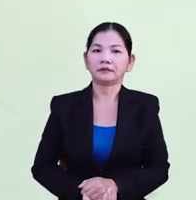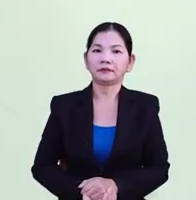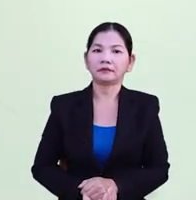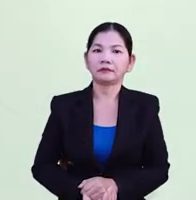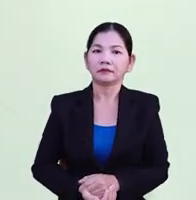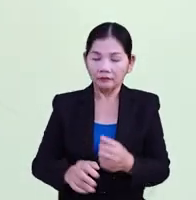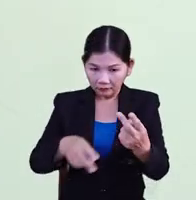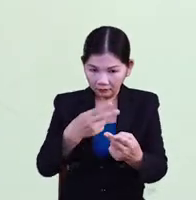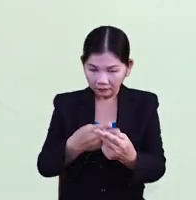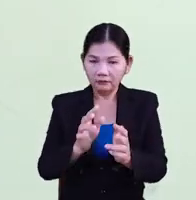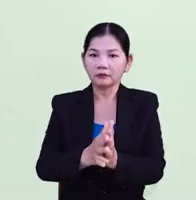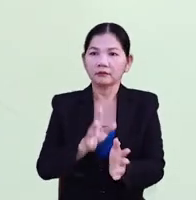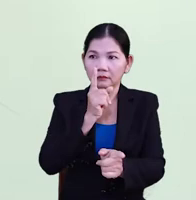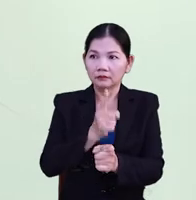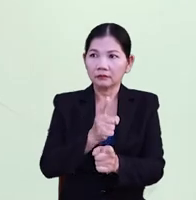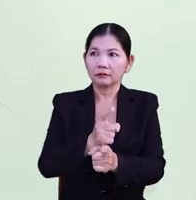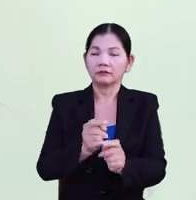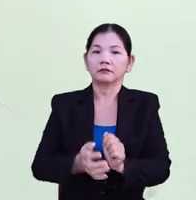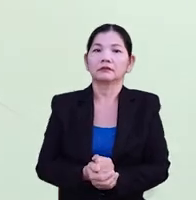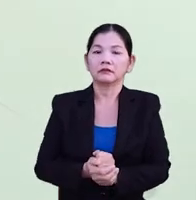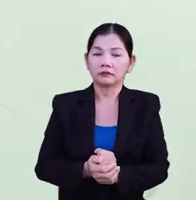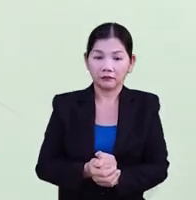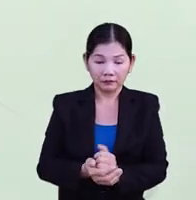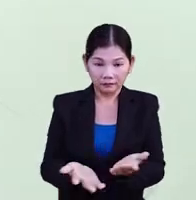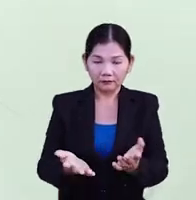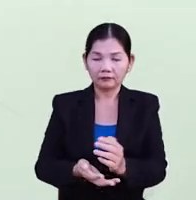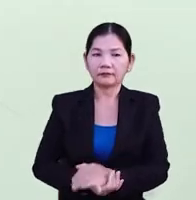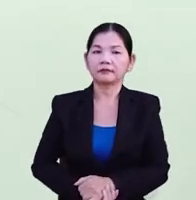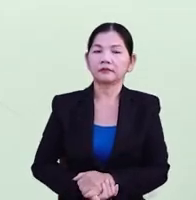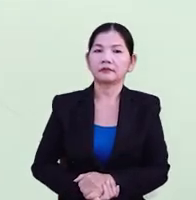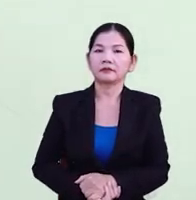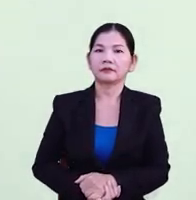าจำลองเดี๋ยวโกนชลอยปรับเนี่ยครูนุ๊กเตรมเตร์ได้หรือเ